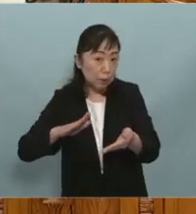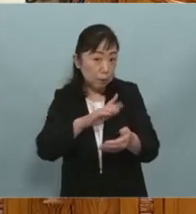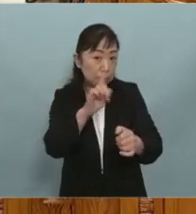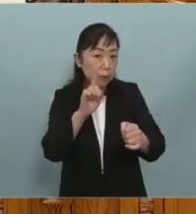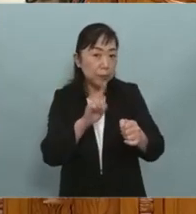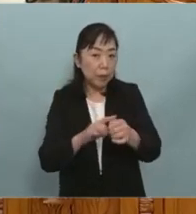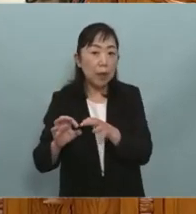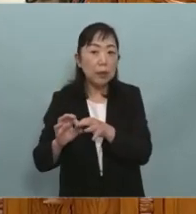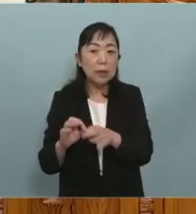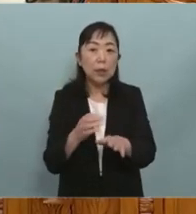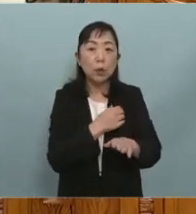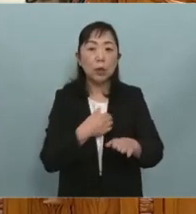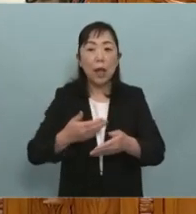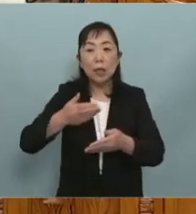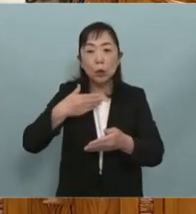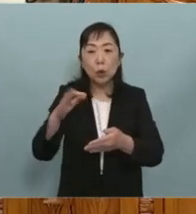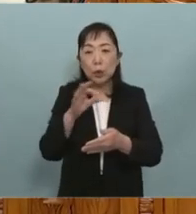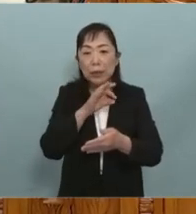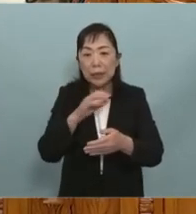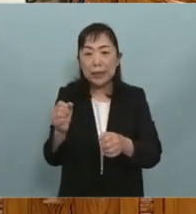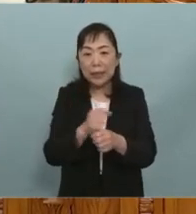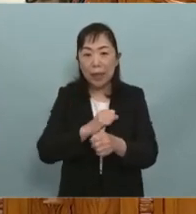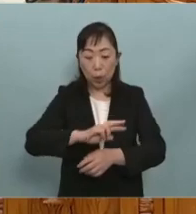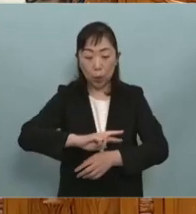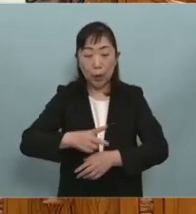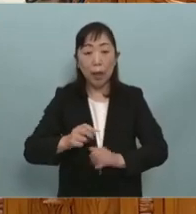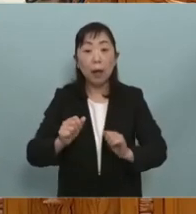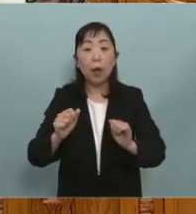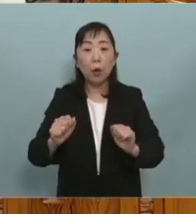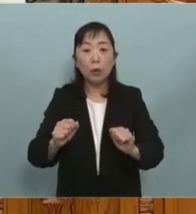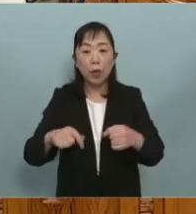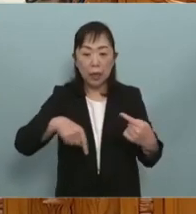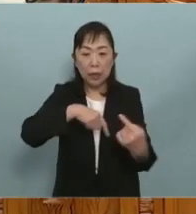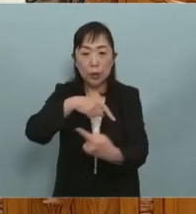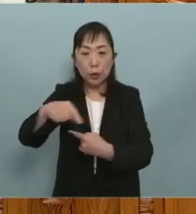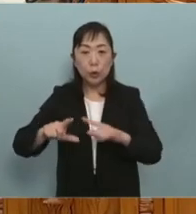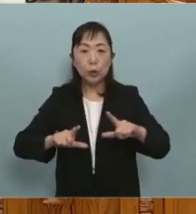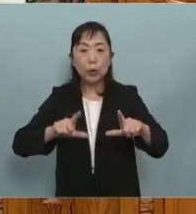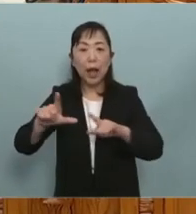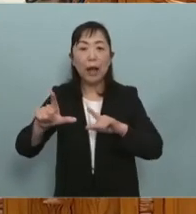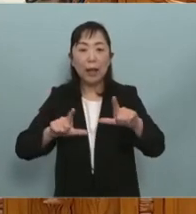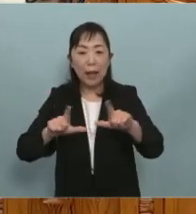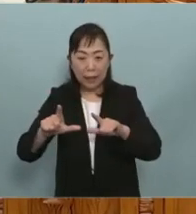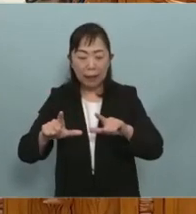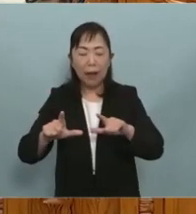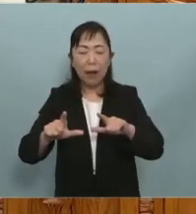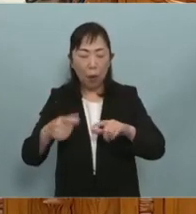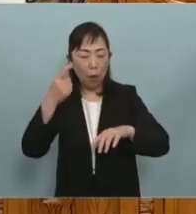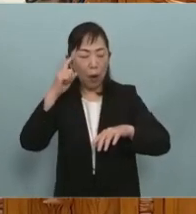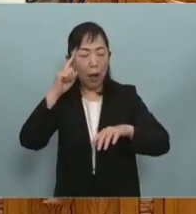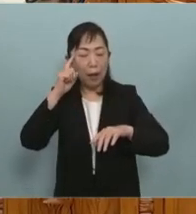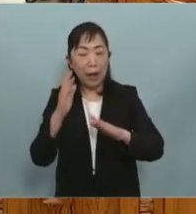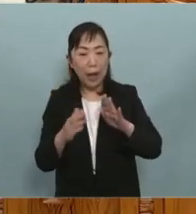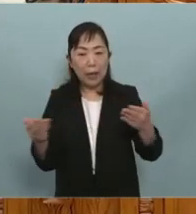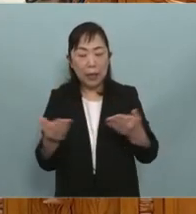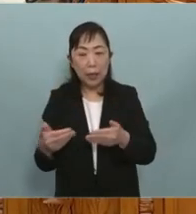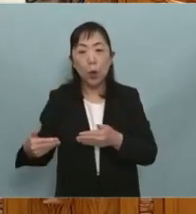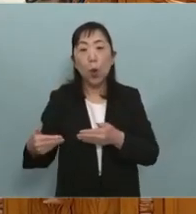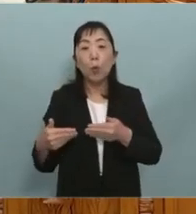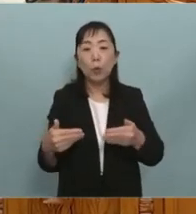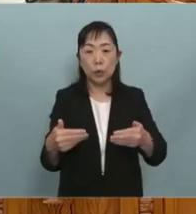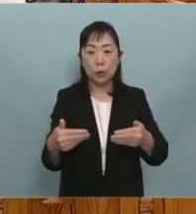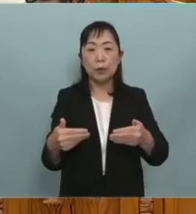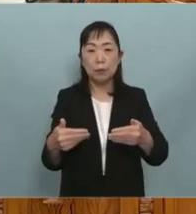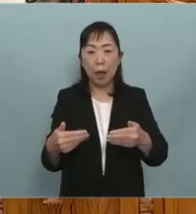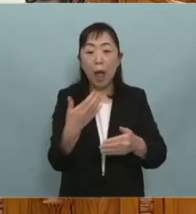な食品産業への転換を促進し循環型林業など強い林業作りや海洋